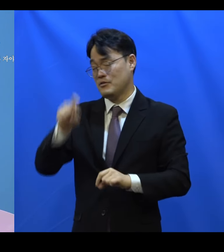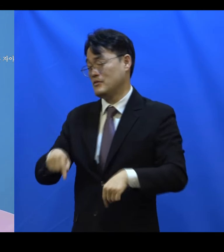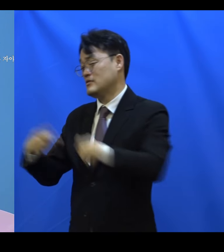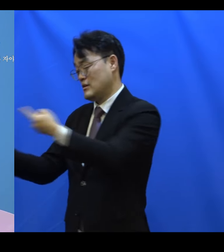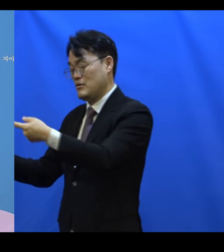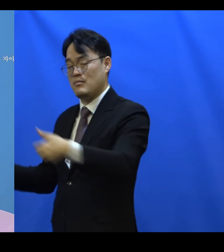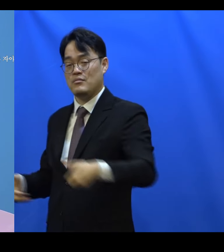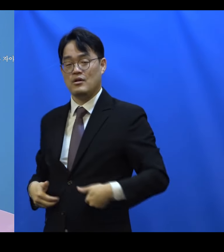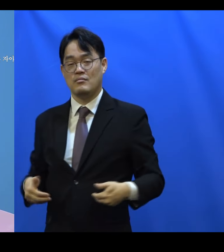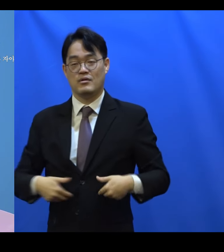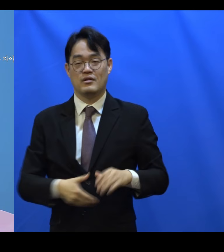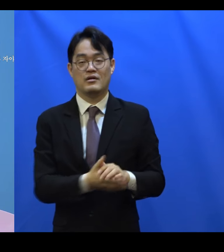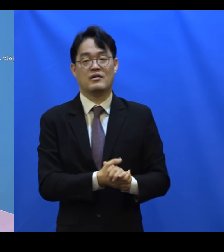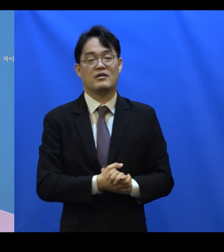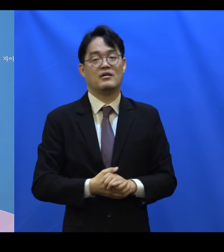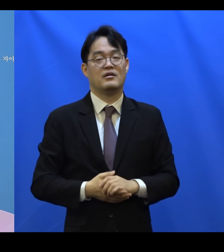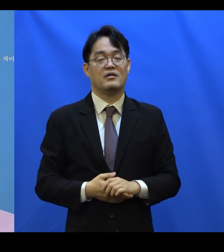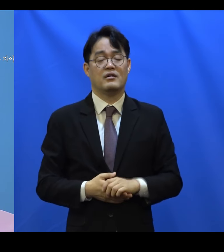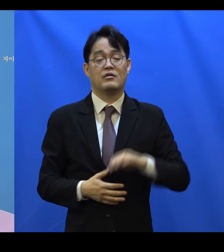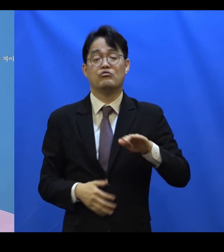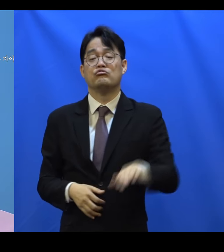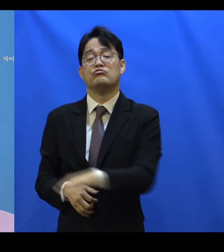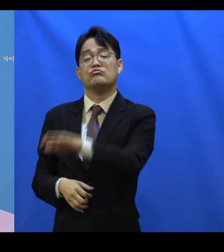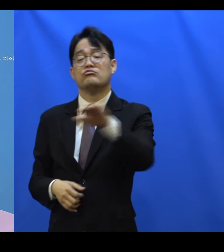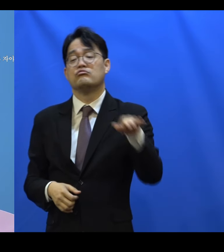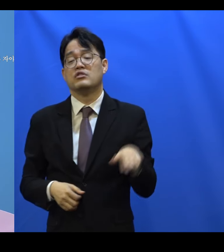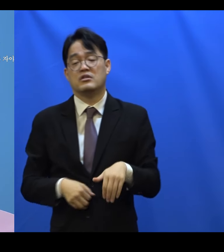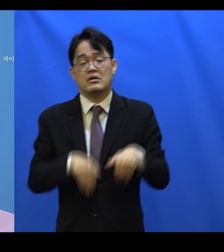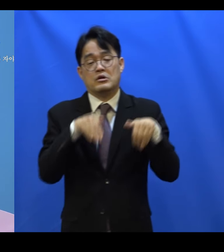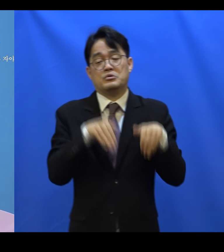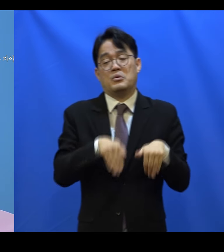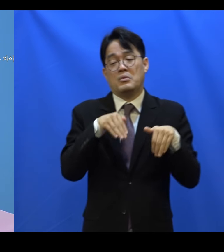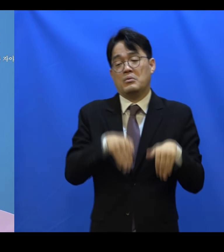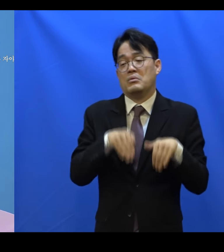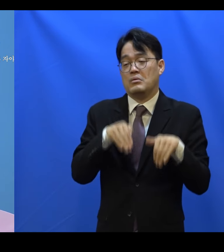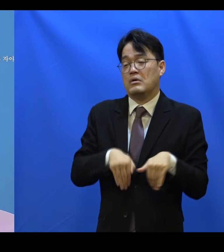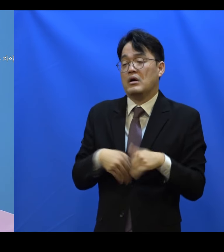괴기하네요. 잔치에 초대받은 주인공들이에요.